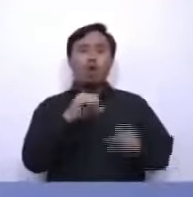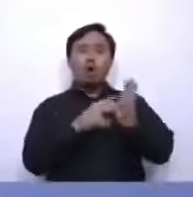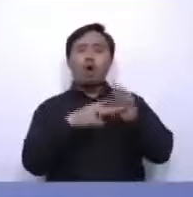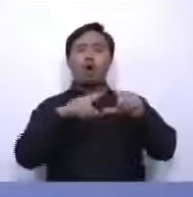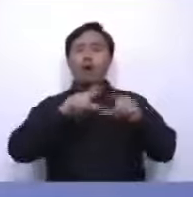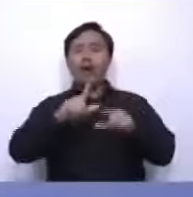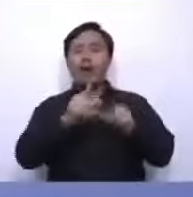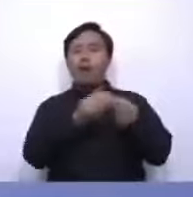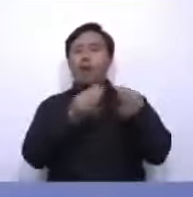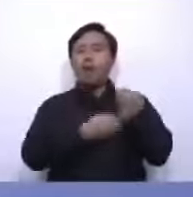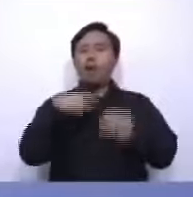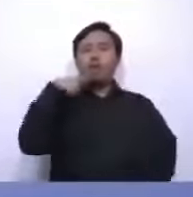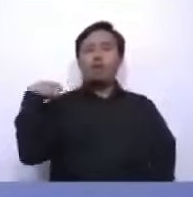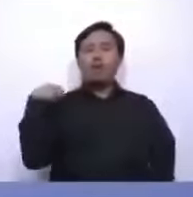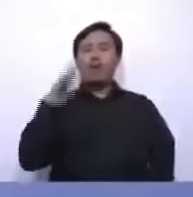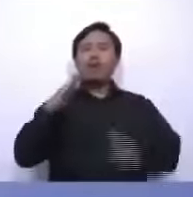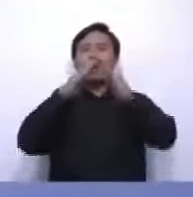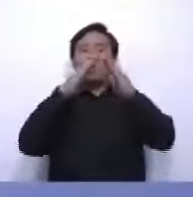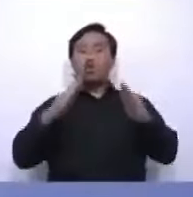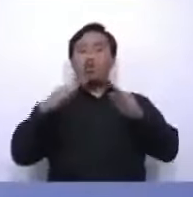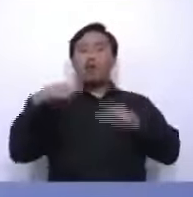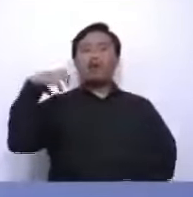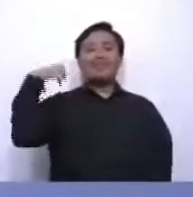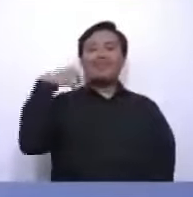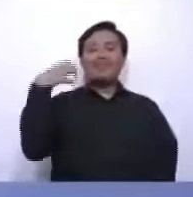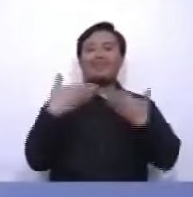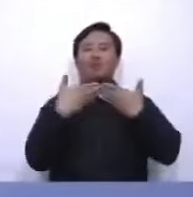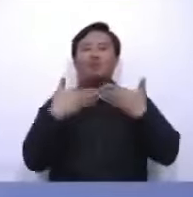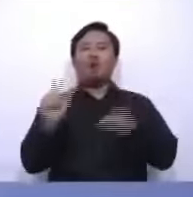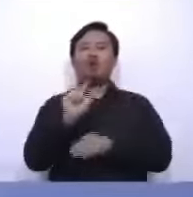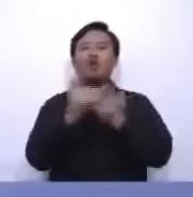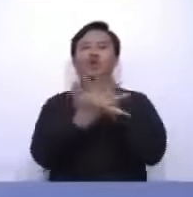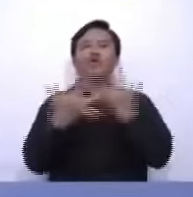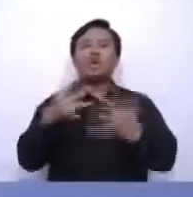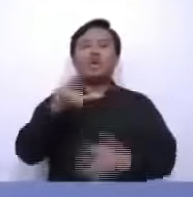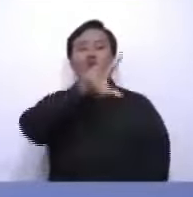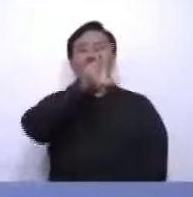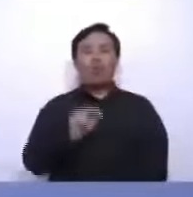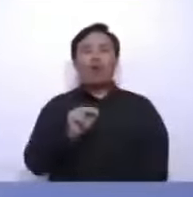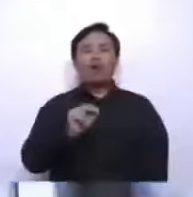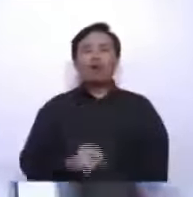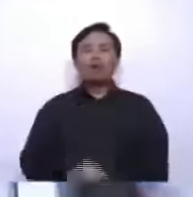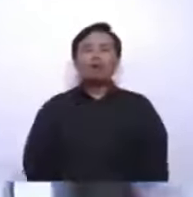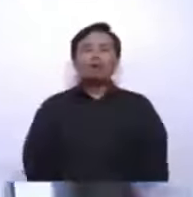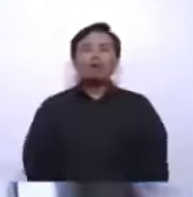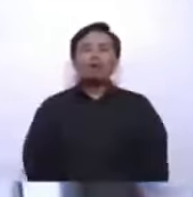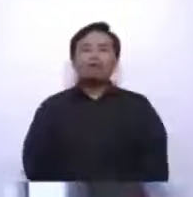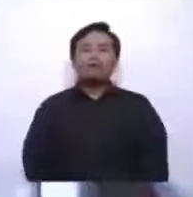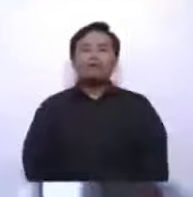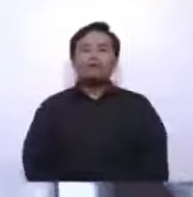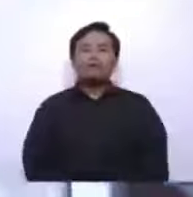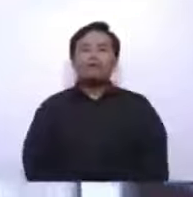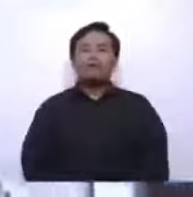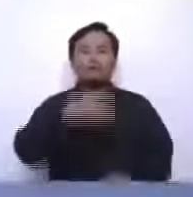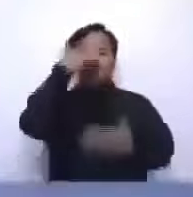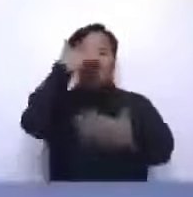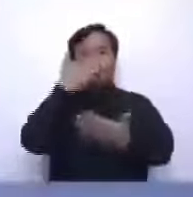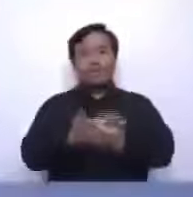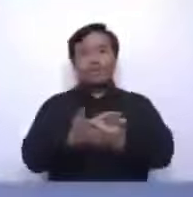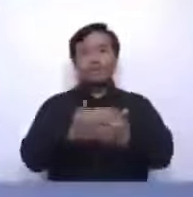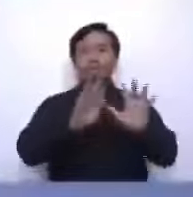maka rumah dinas akan dibuka seluas-luasnya bagi masyarakat Jawa Barat. Terima kasih, waktu habis.